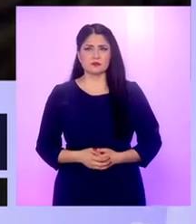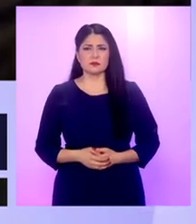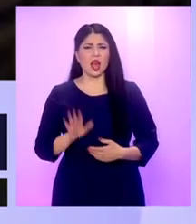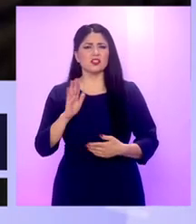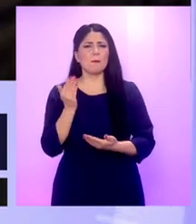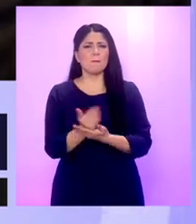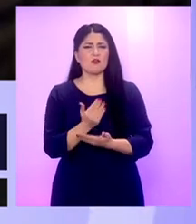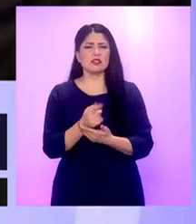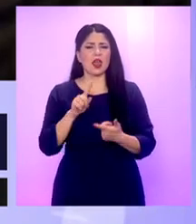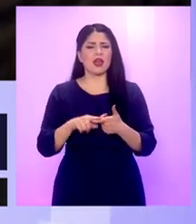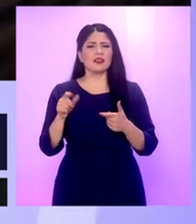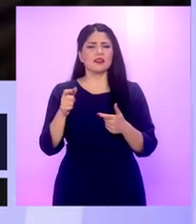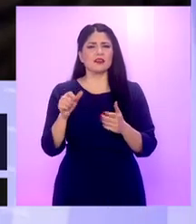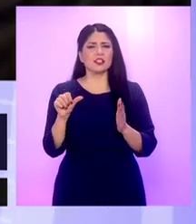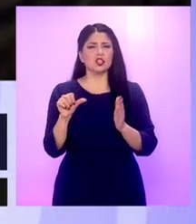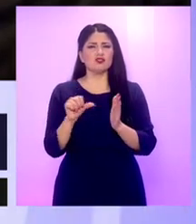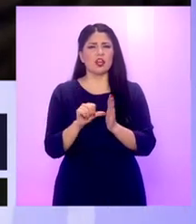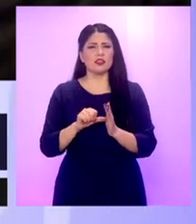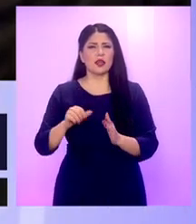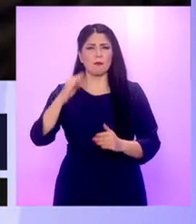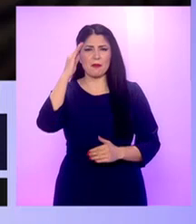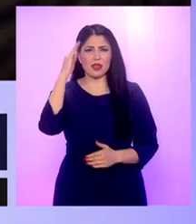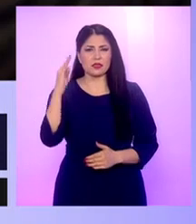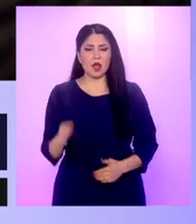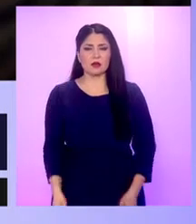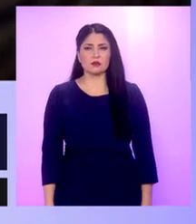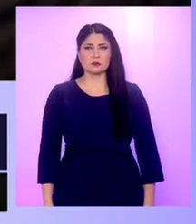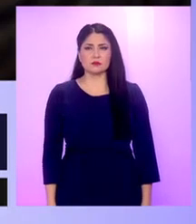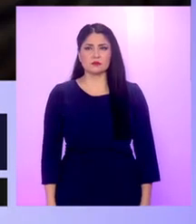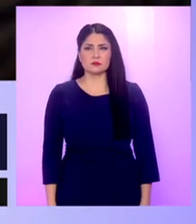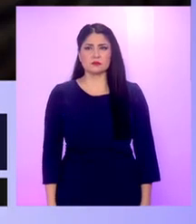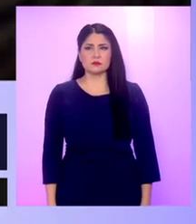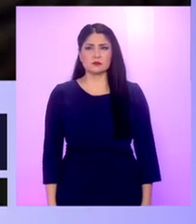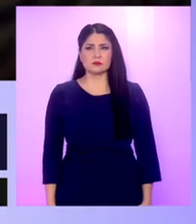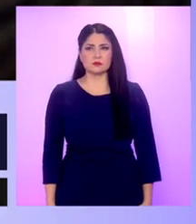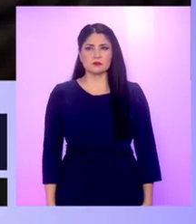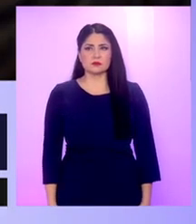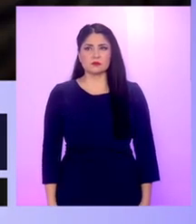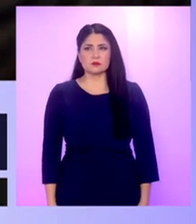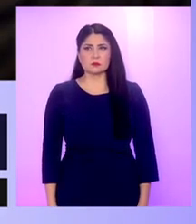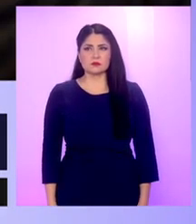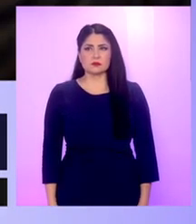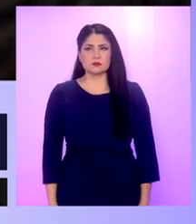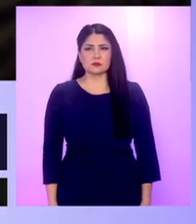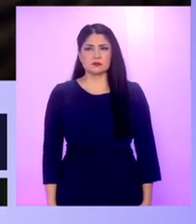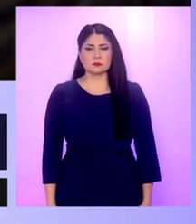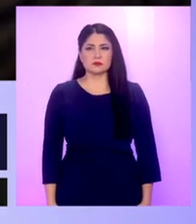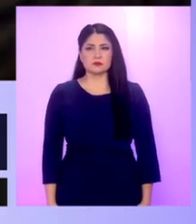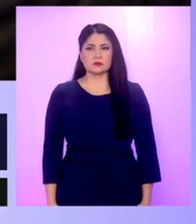anvergură cu centrele militare? De ce să nu